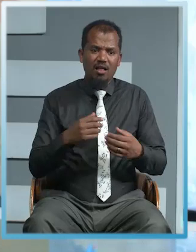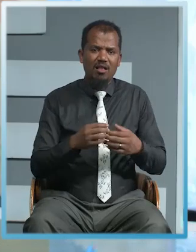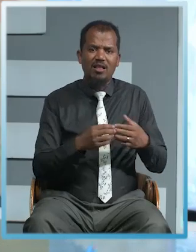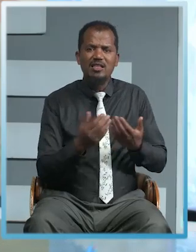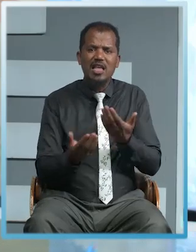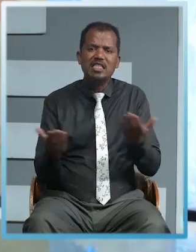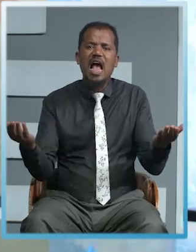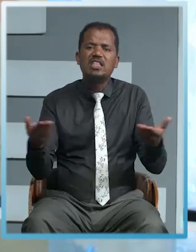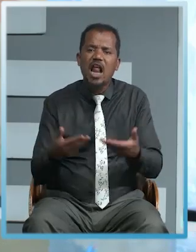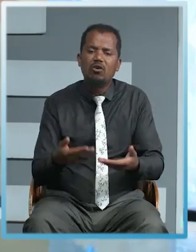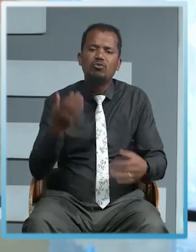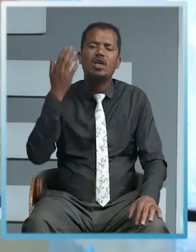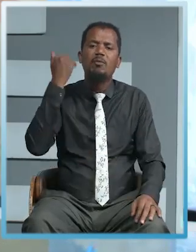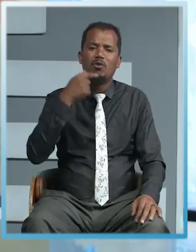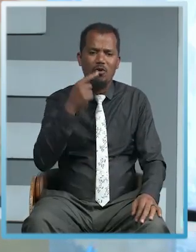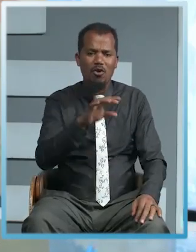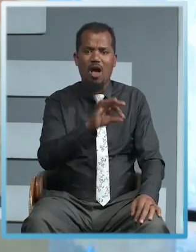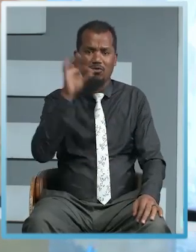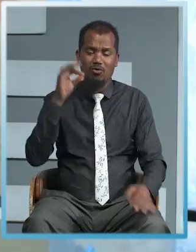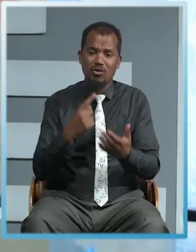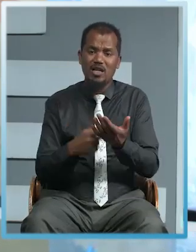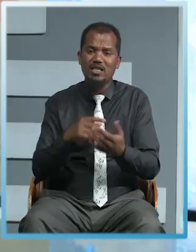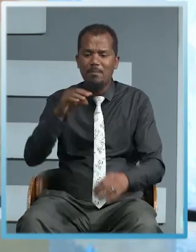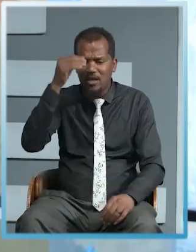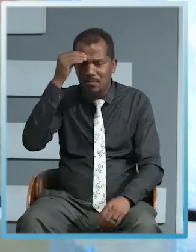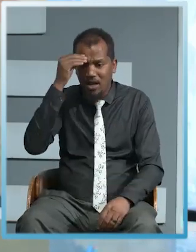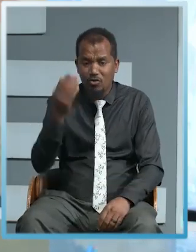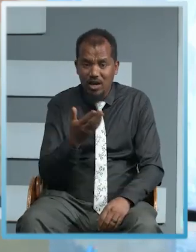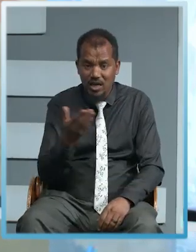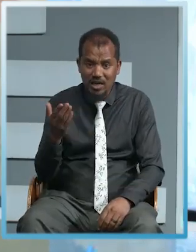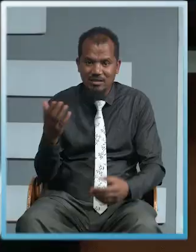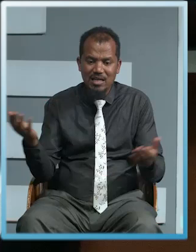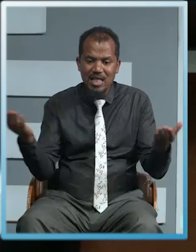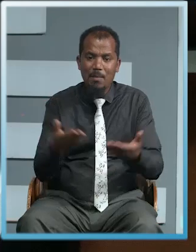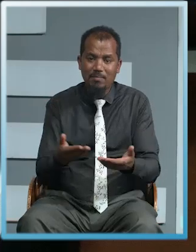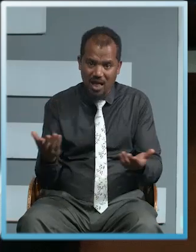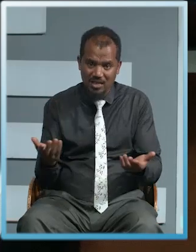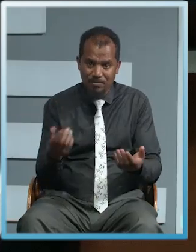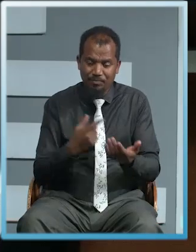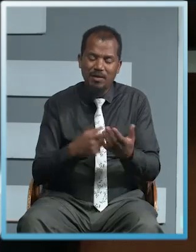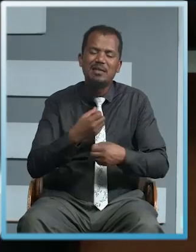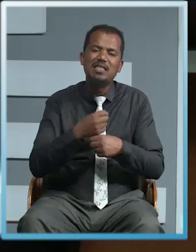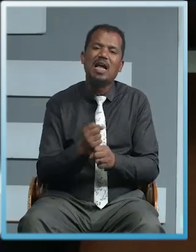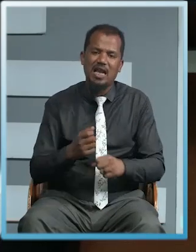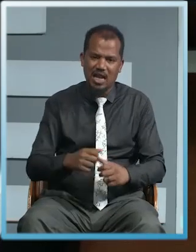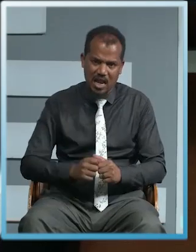سيارقو سيستناقدو ينبرو تيه ميلون اوتطو كزا من مارو نگر يمام تات بزيد تاك